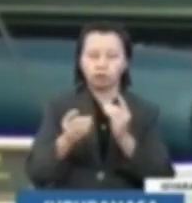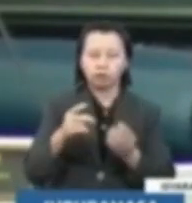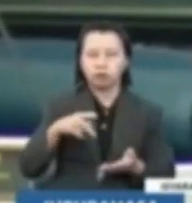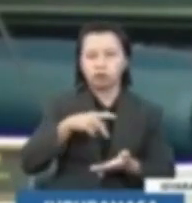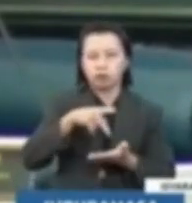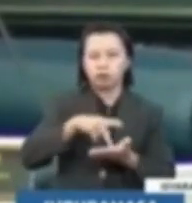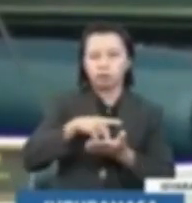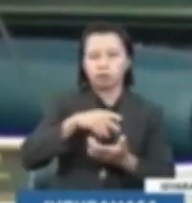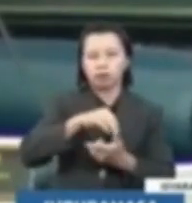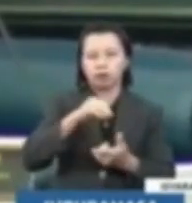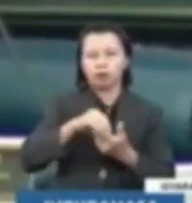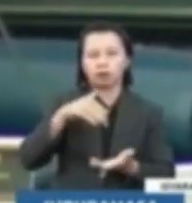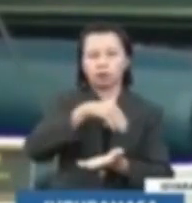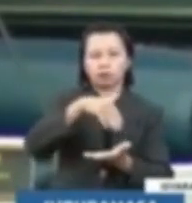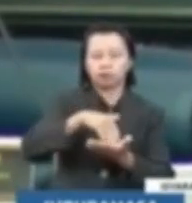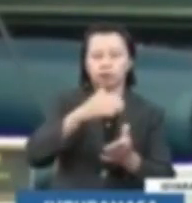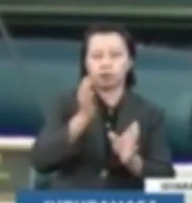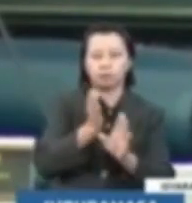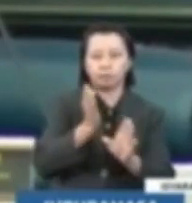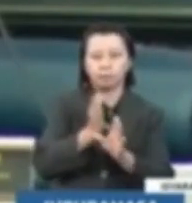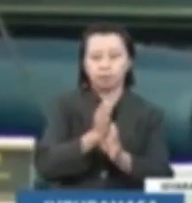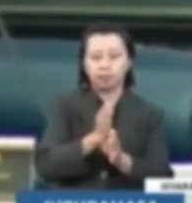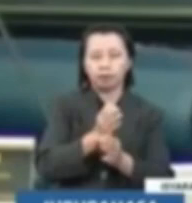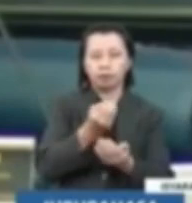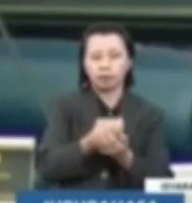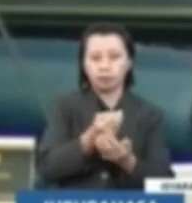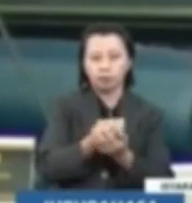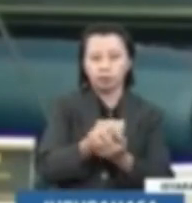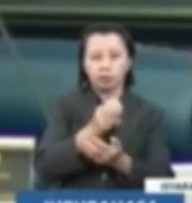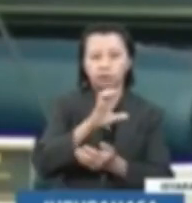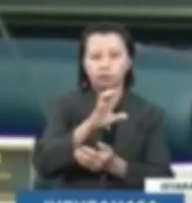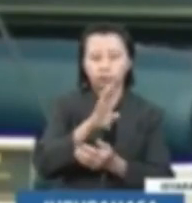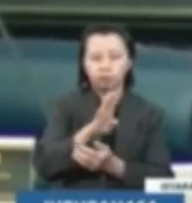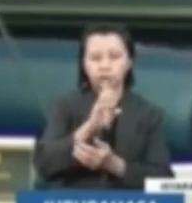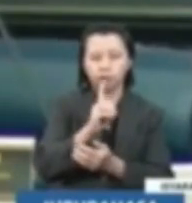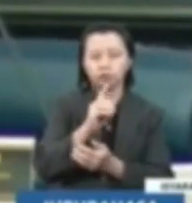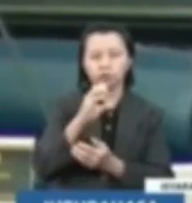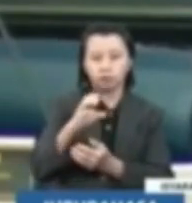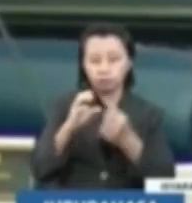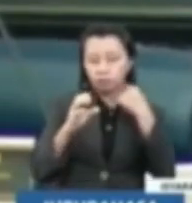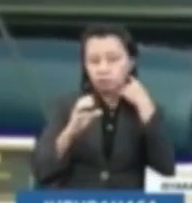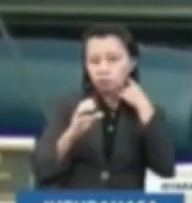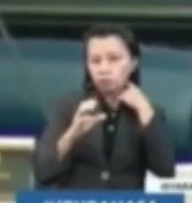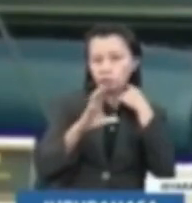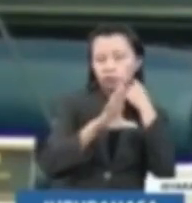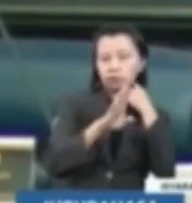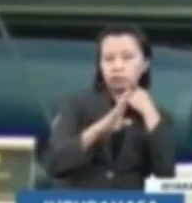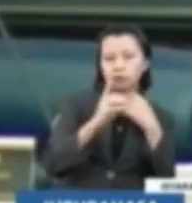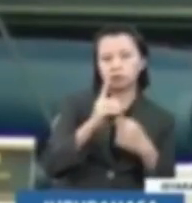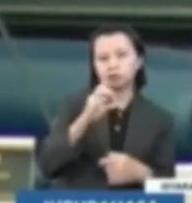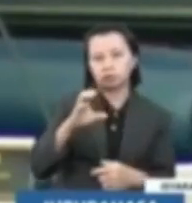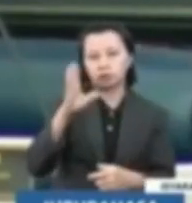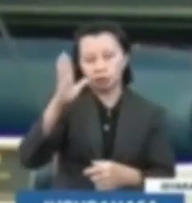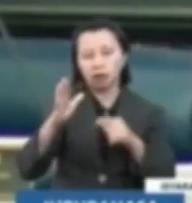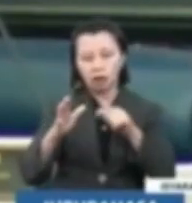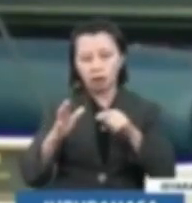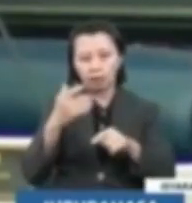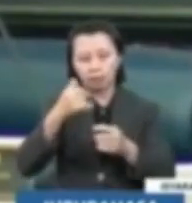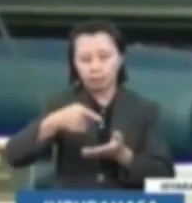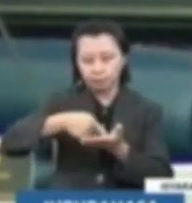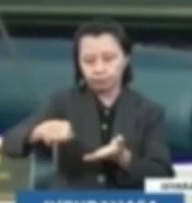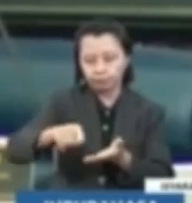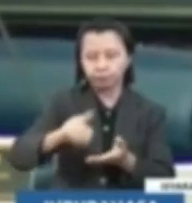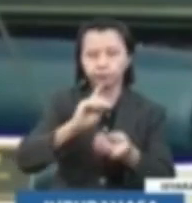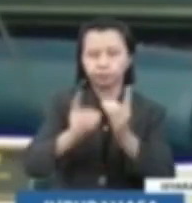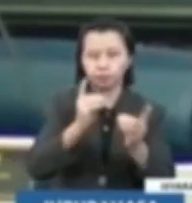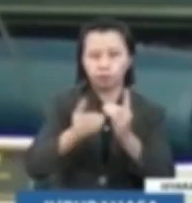pusat atau Central Bank Digital Currency, CBDC. Dan CBDC ini adalah merupakan satu instrumen